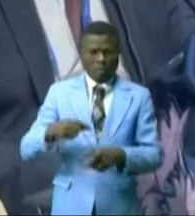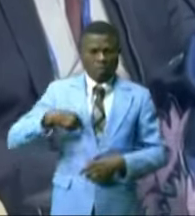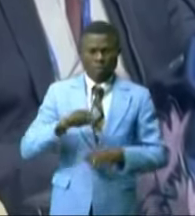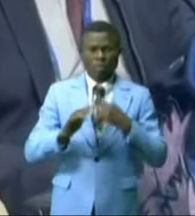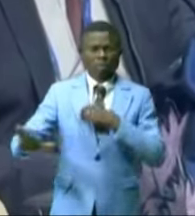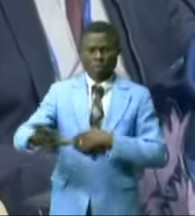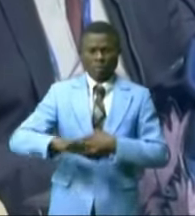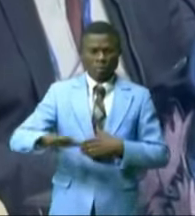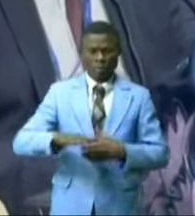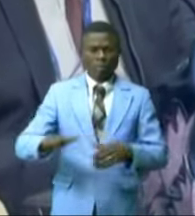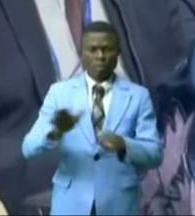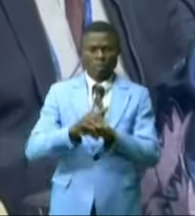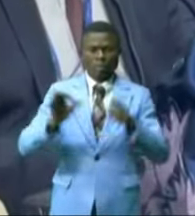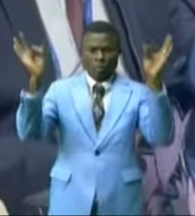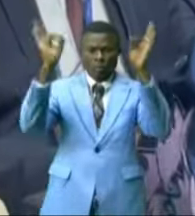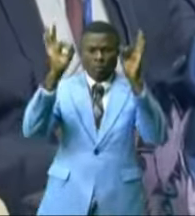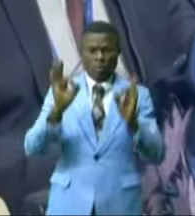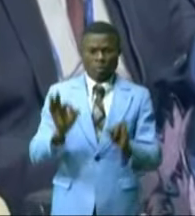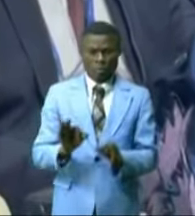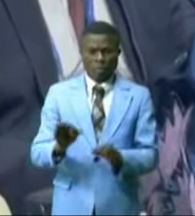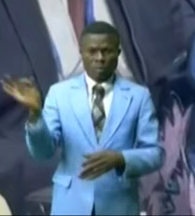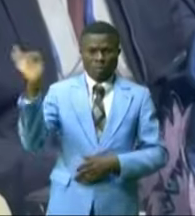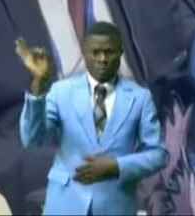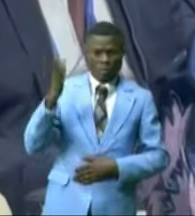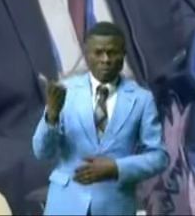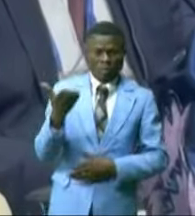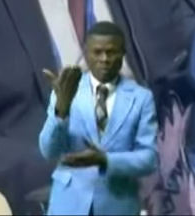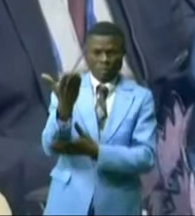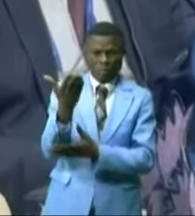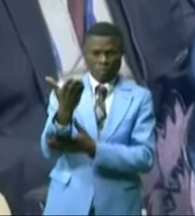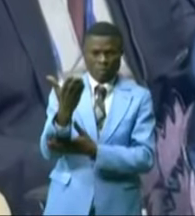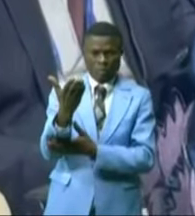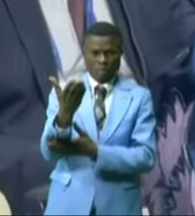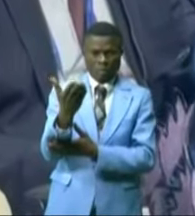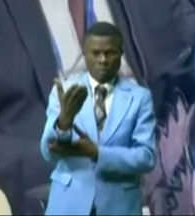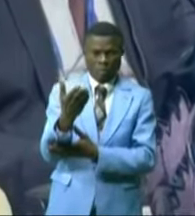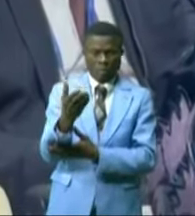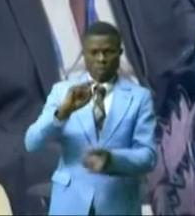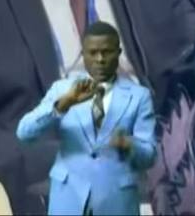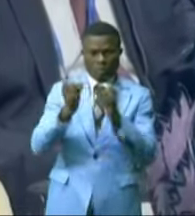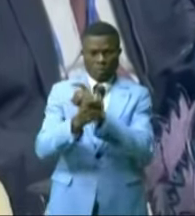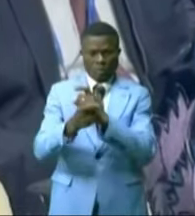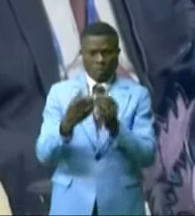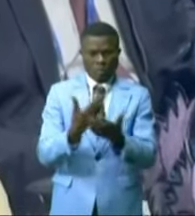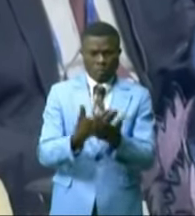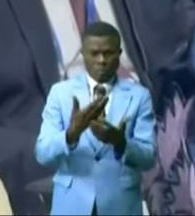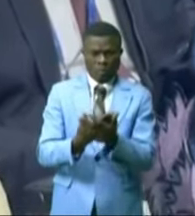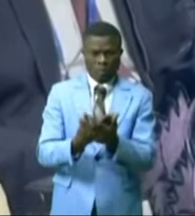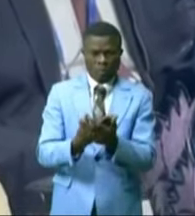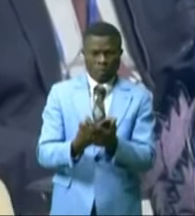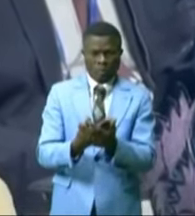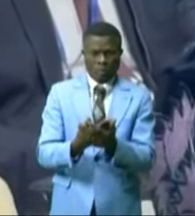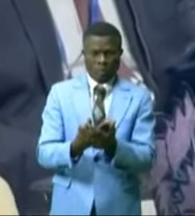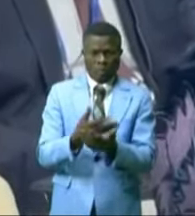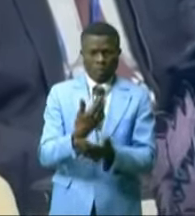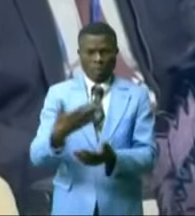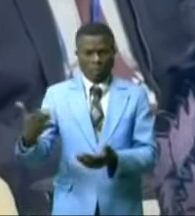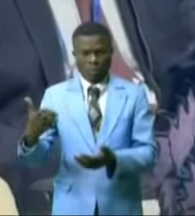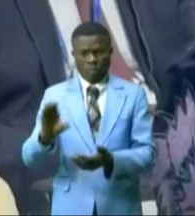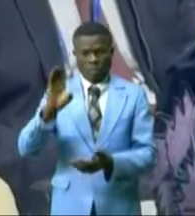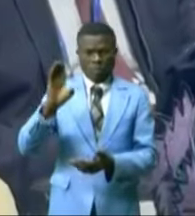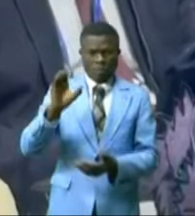pays forestiers, nous demandons la révision à la hausse du prix de la tonne de